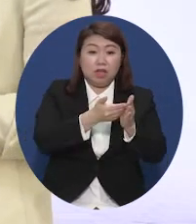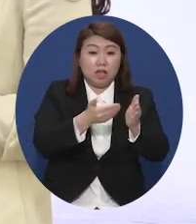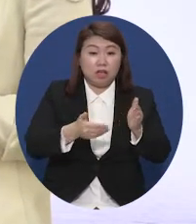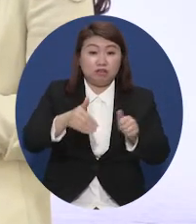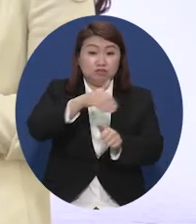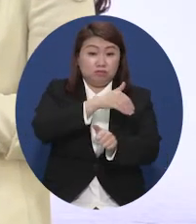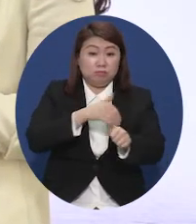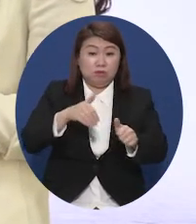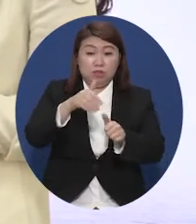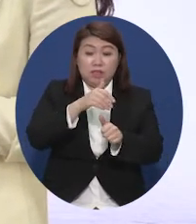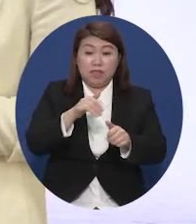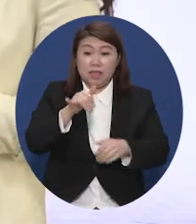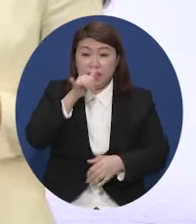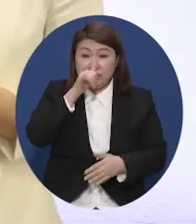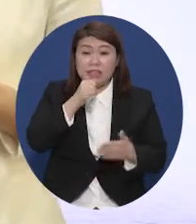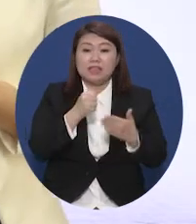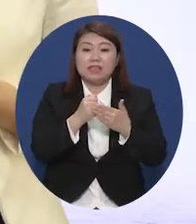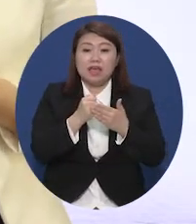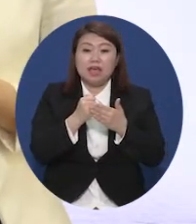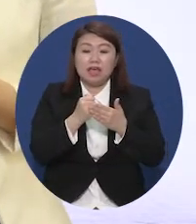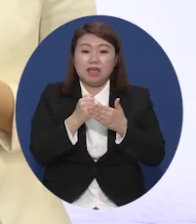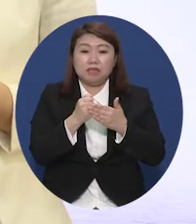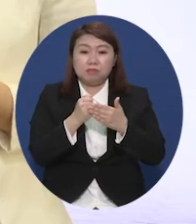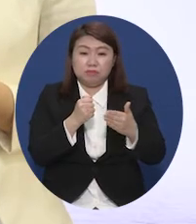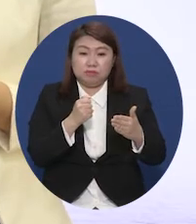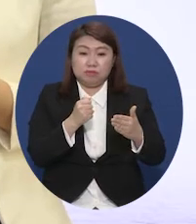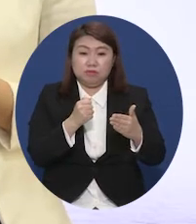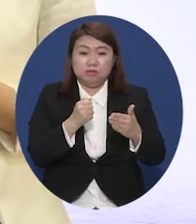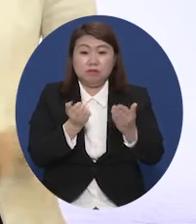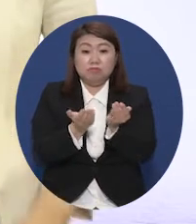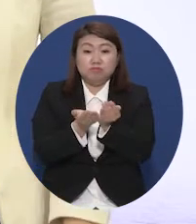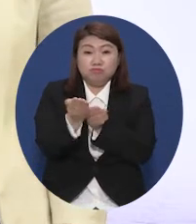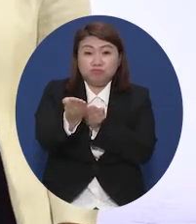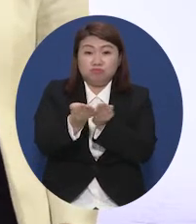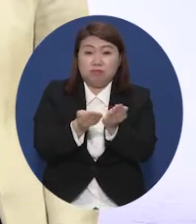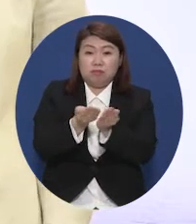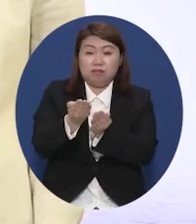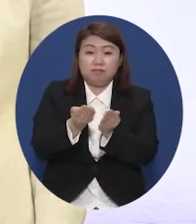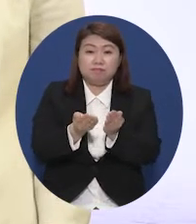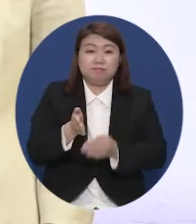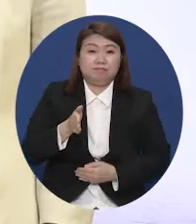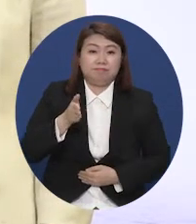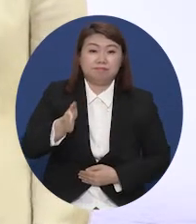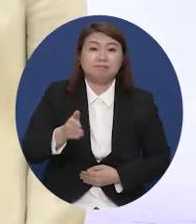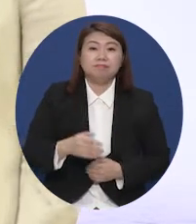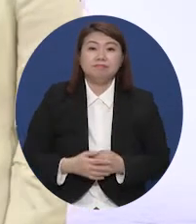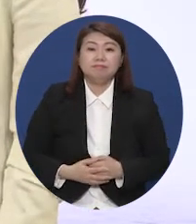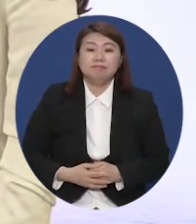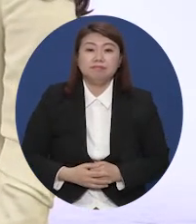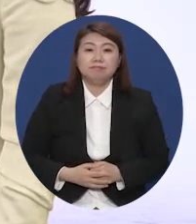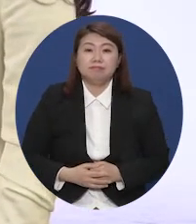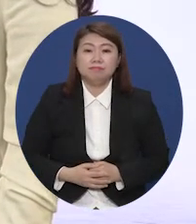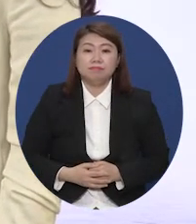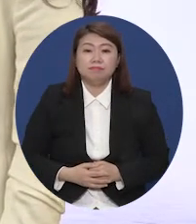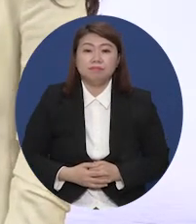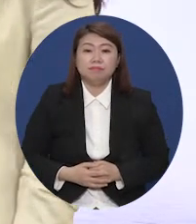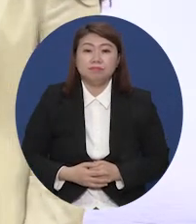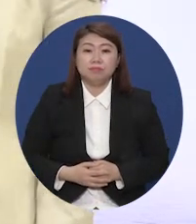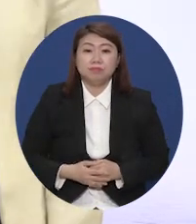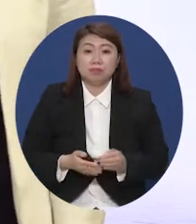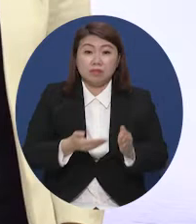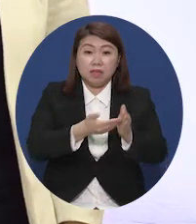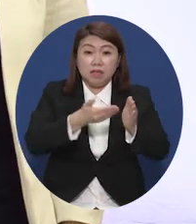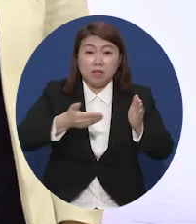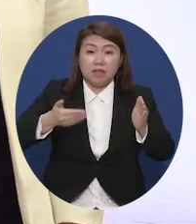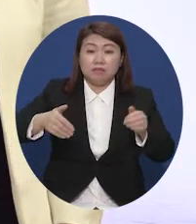강 유역에 위치하고 있다는 이 지리적인 이점을 가지고 무역도시로 번영했습니다 지리적인 이점도 있었지만